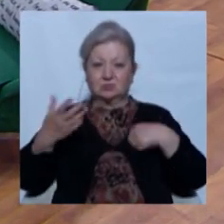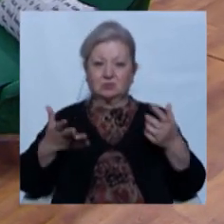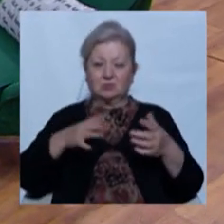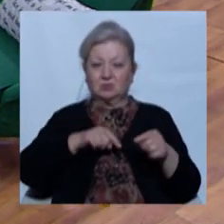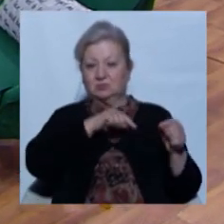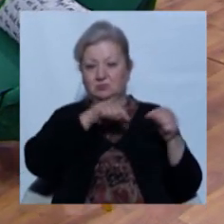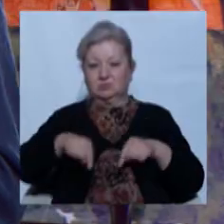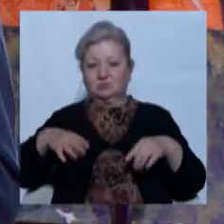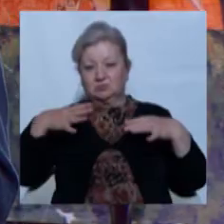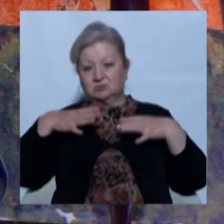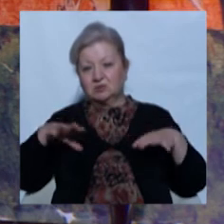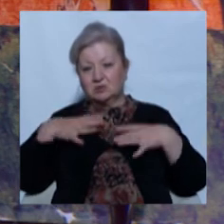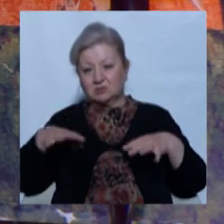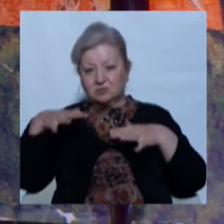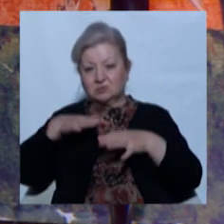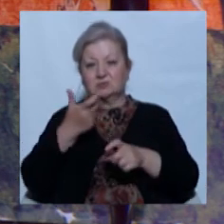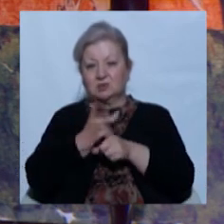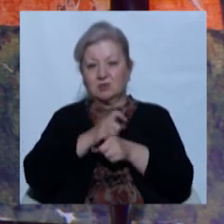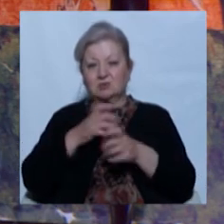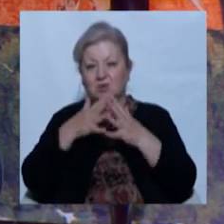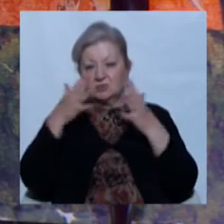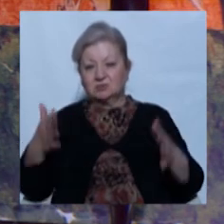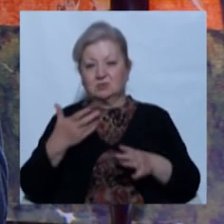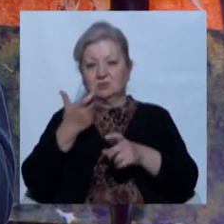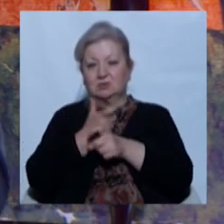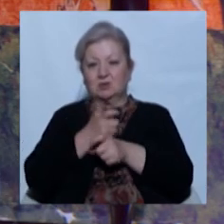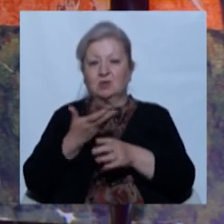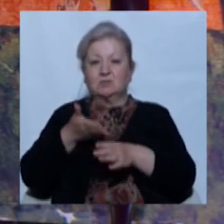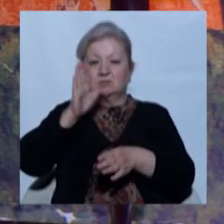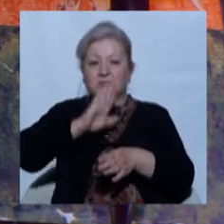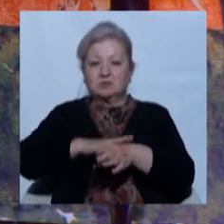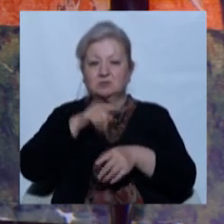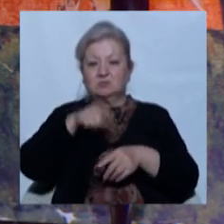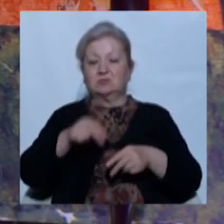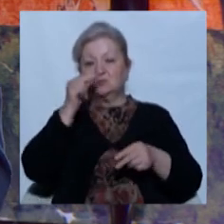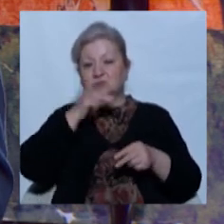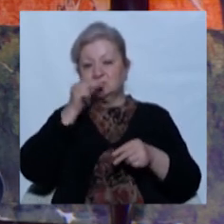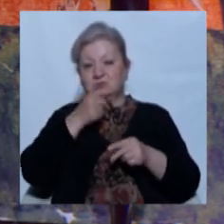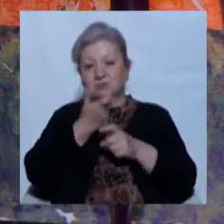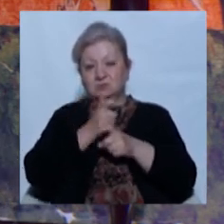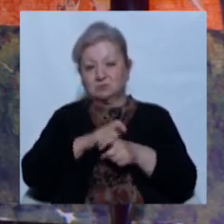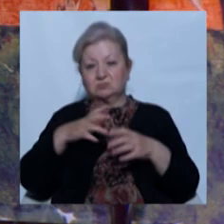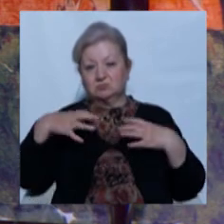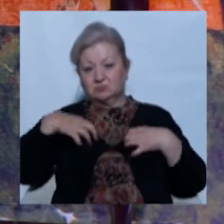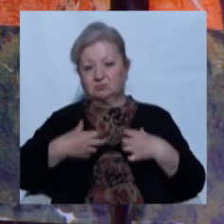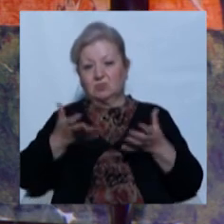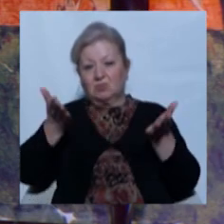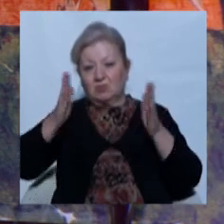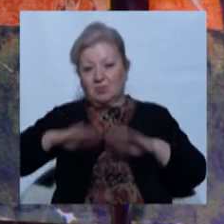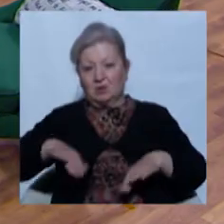შემოვიდა ქვეყანაში ძალიან დიდი და მძიმე, ამ პერიოდში მეჩაიეობამ სამწუხაროდ დაკარგა